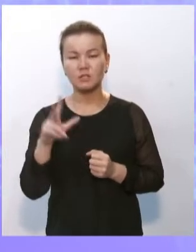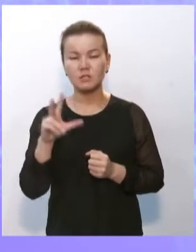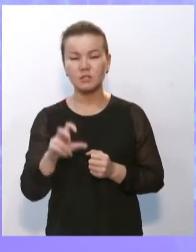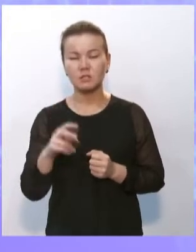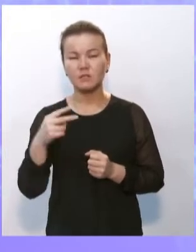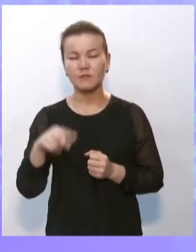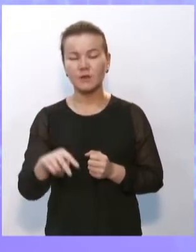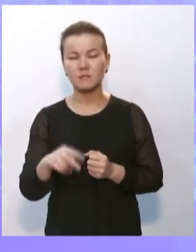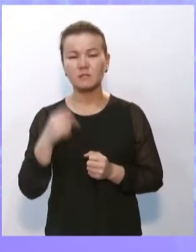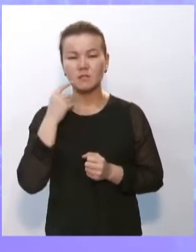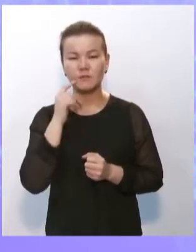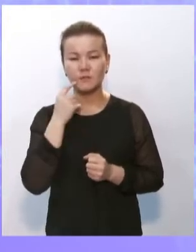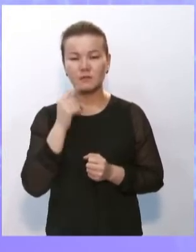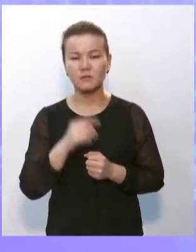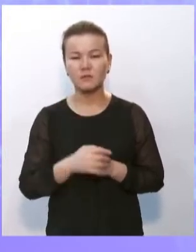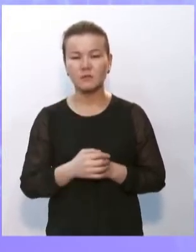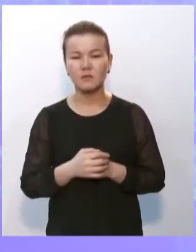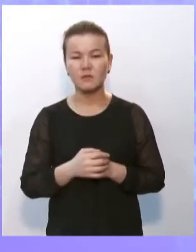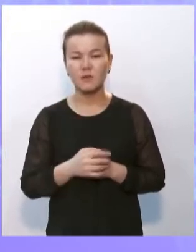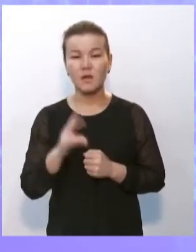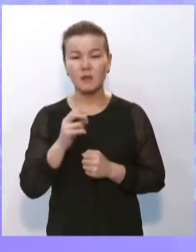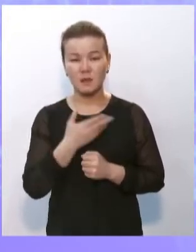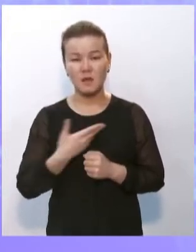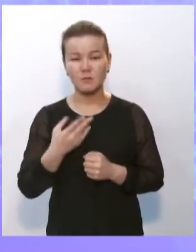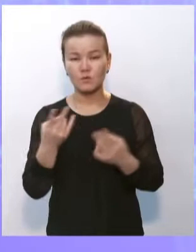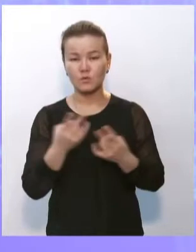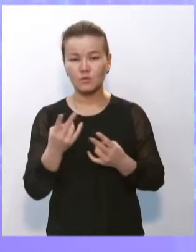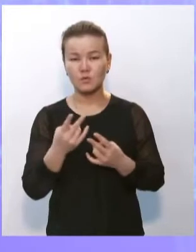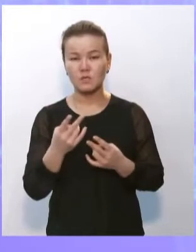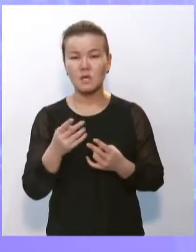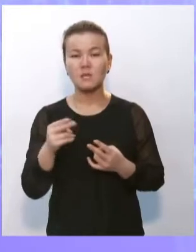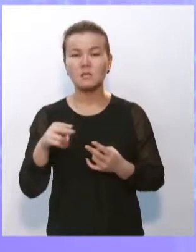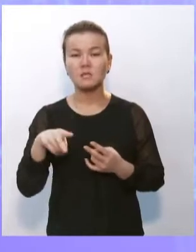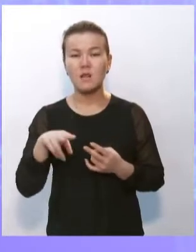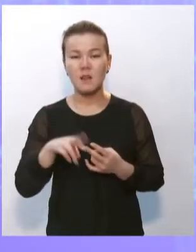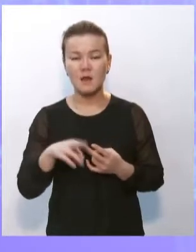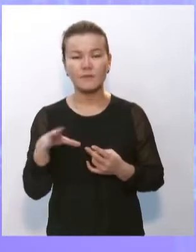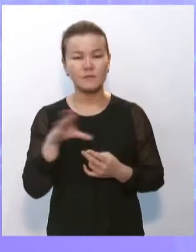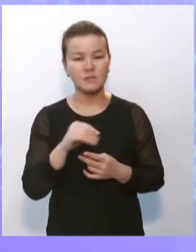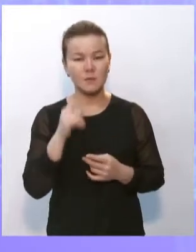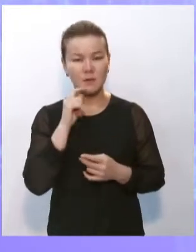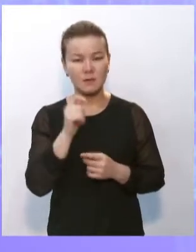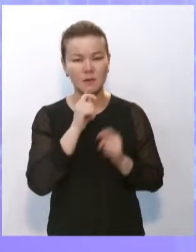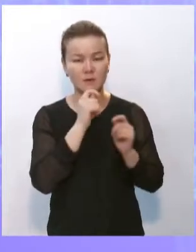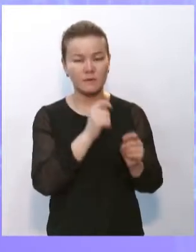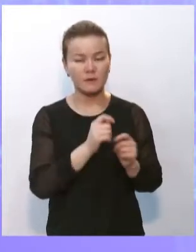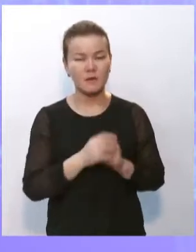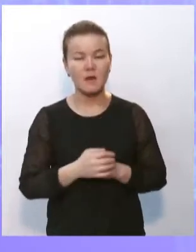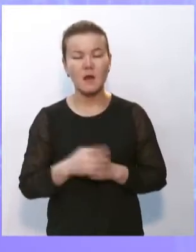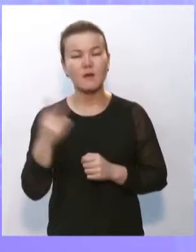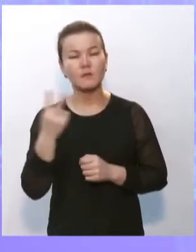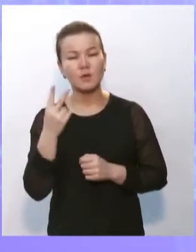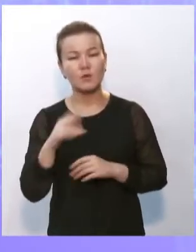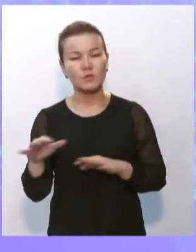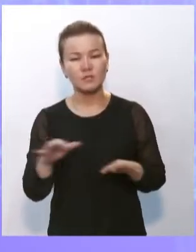4320 конфет нам нужно для всех подарков второе